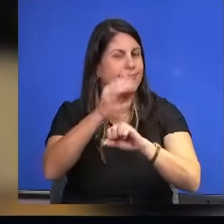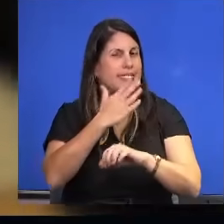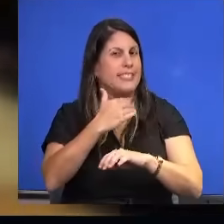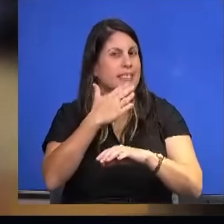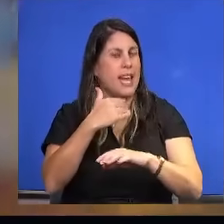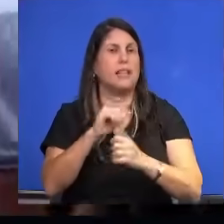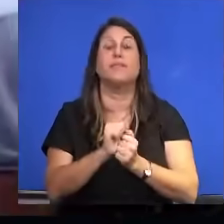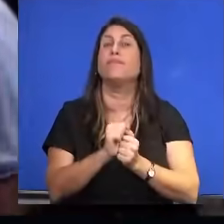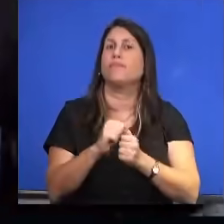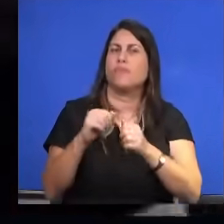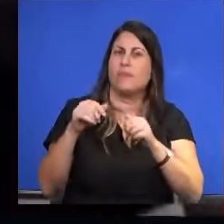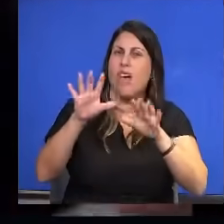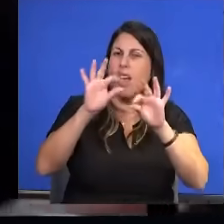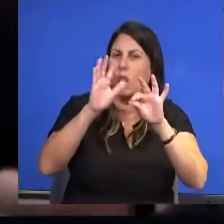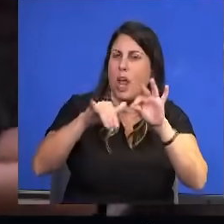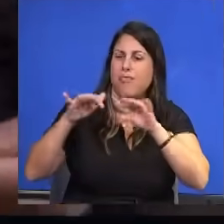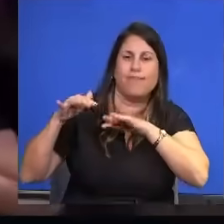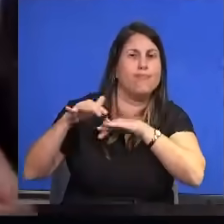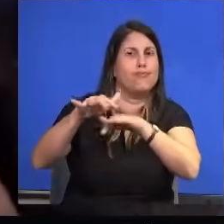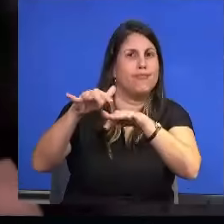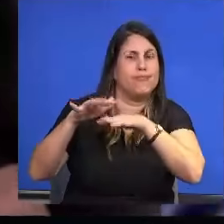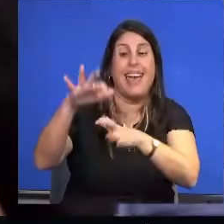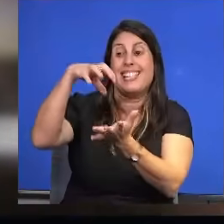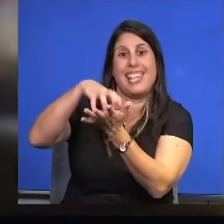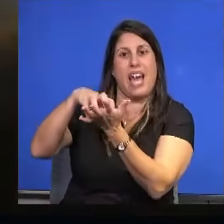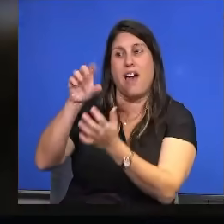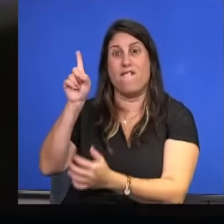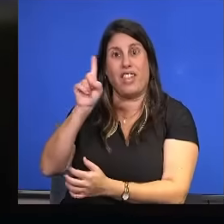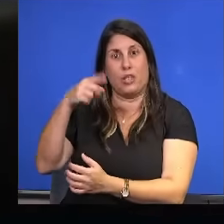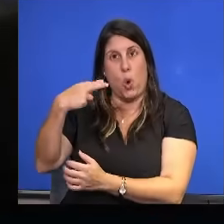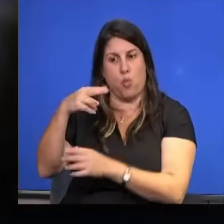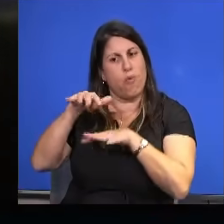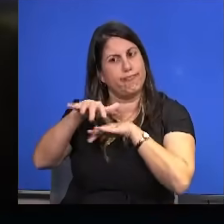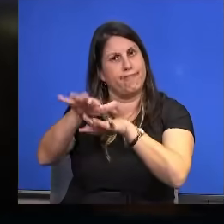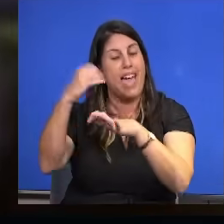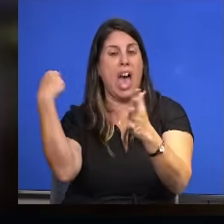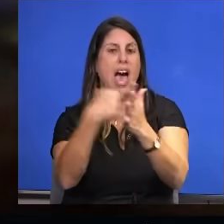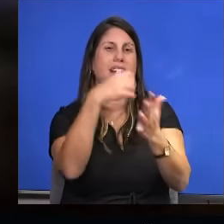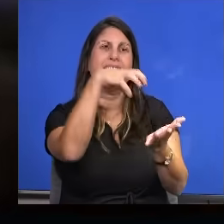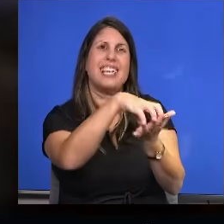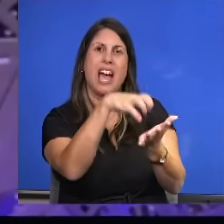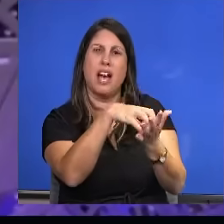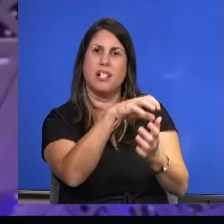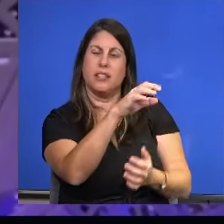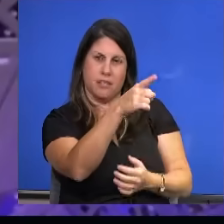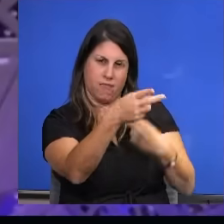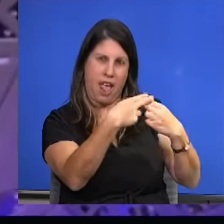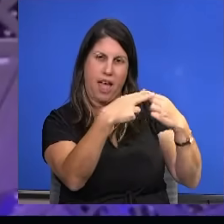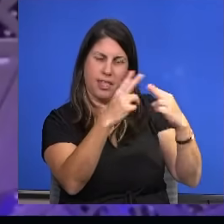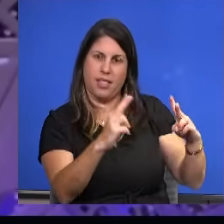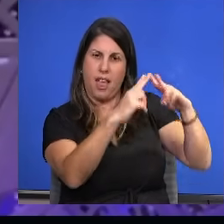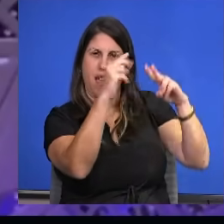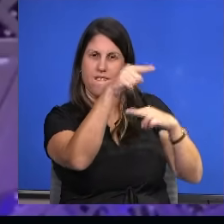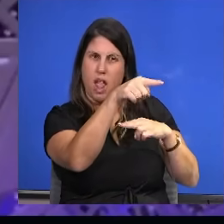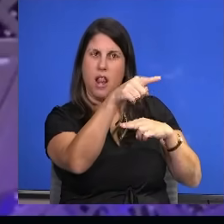עשרות אלפים צעדו אמש מכיכר ויקטור הוגו שבפריז עד לכיכר הטרוקדרו שלמרגלות האייפל. שם